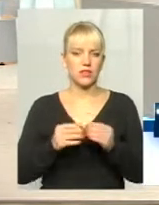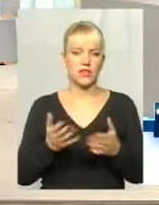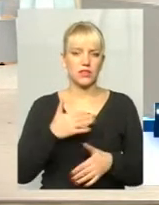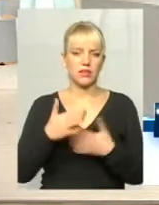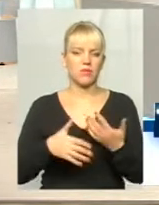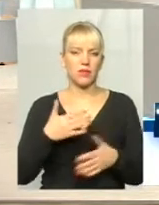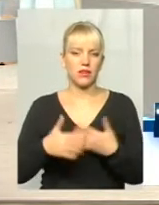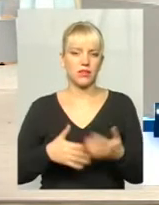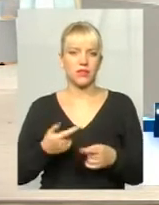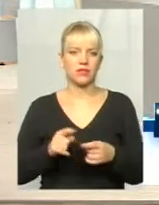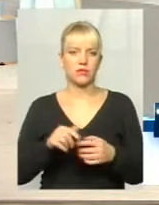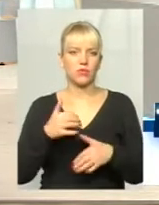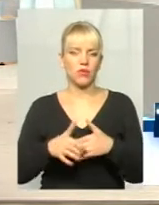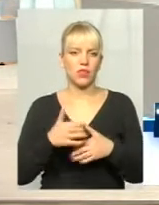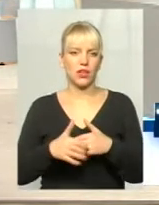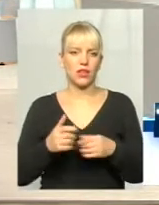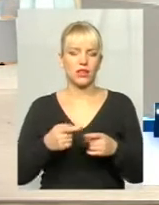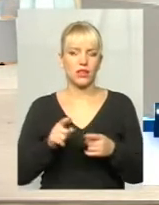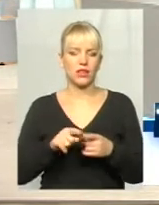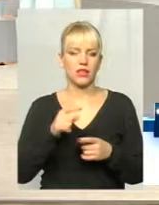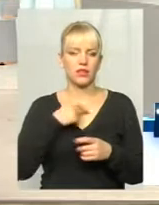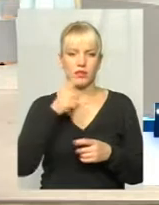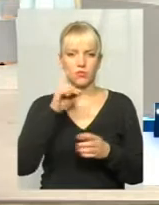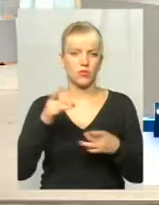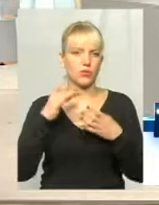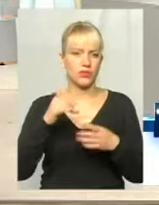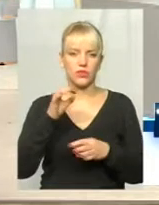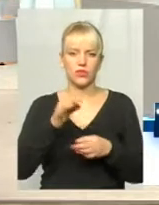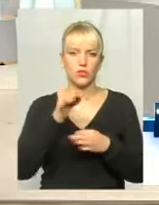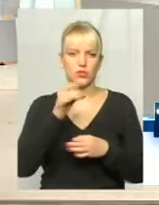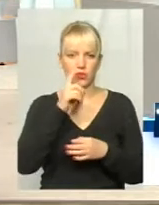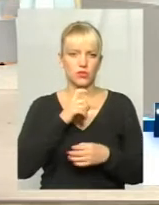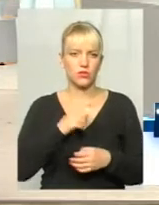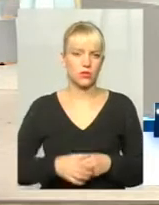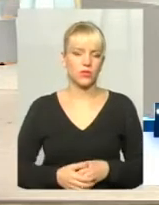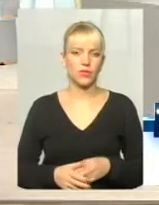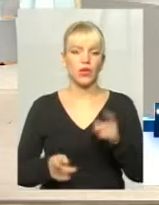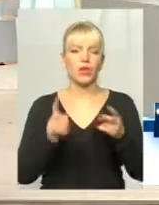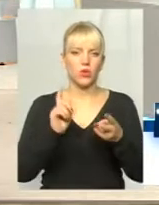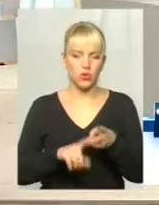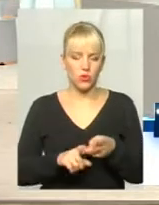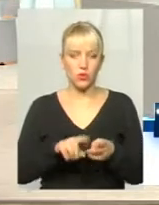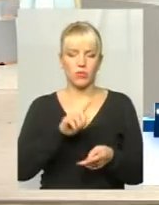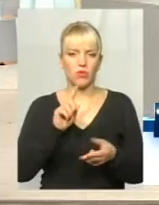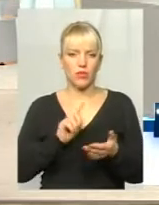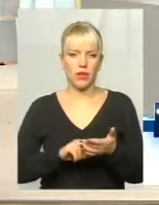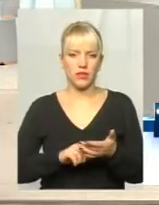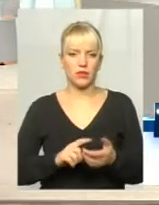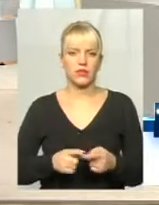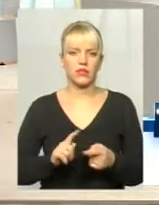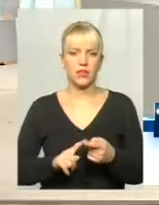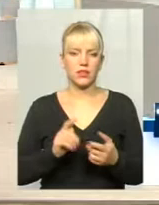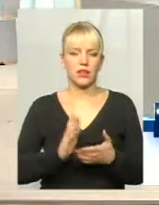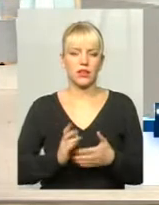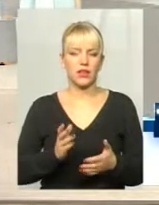бардак, якісь посередники, перше, це поясніть, будь ласка, бо очевидно перевірки. Другий момент. Значить, вже